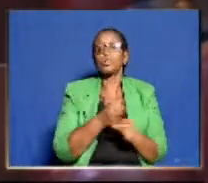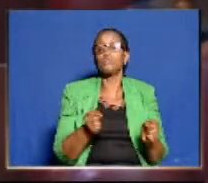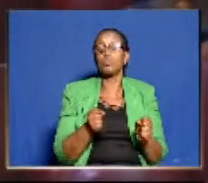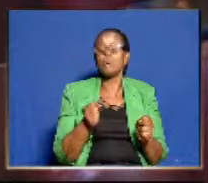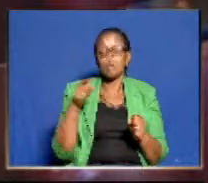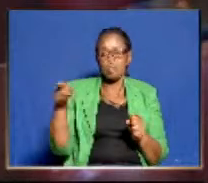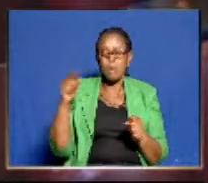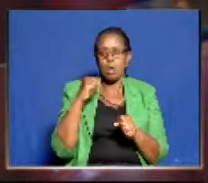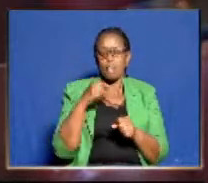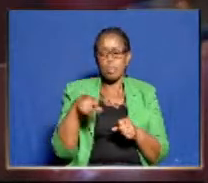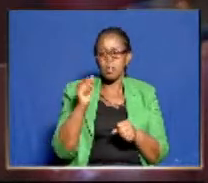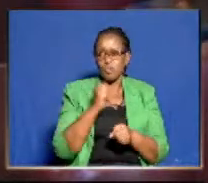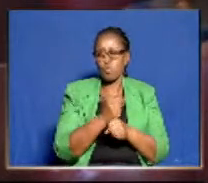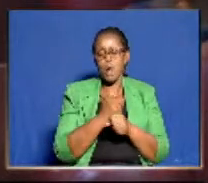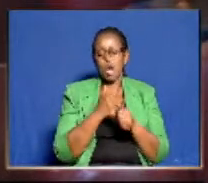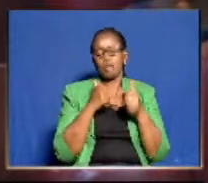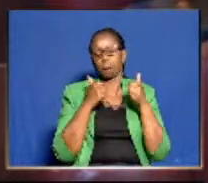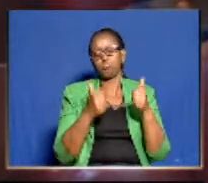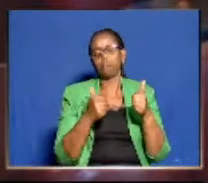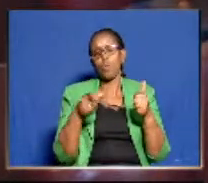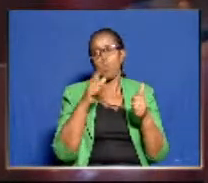sana.